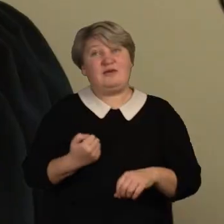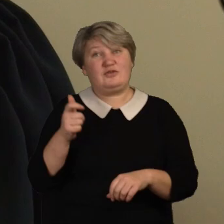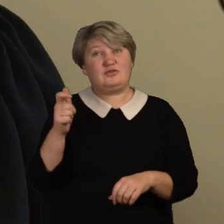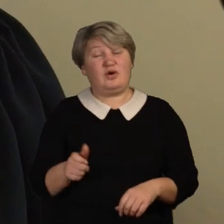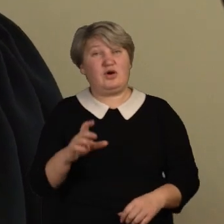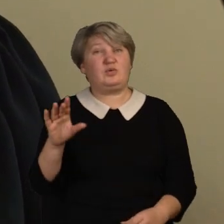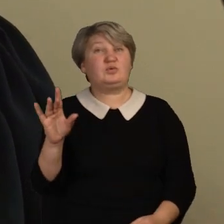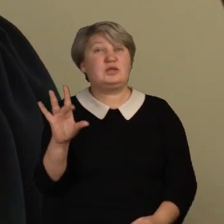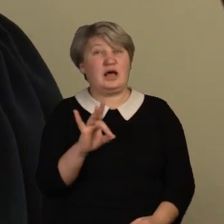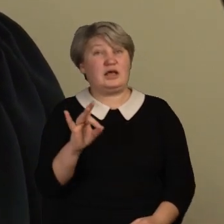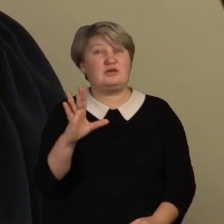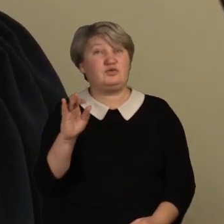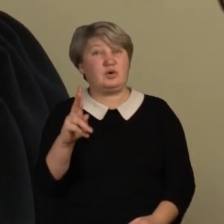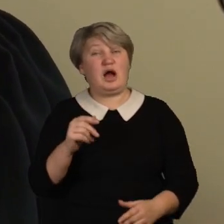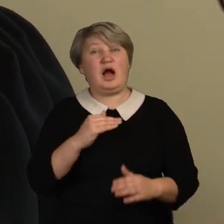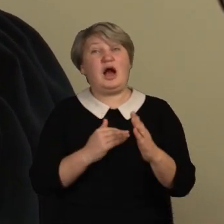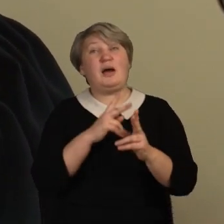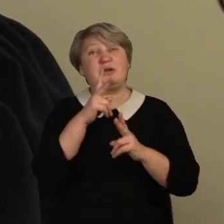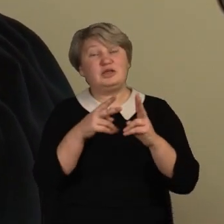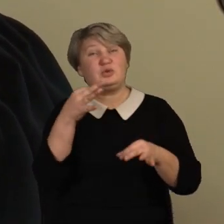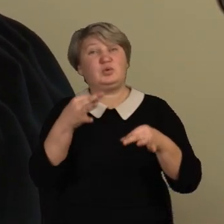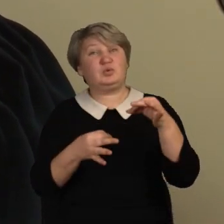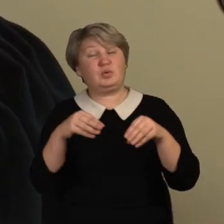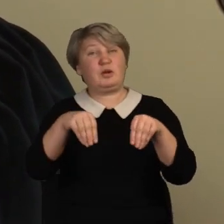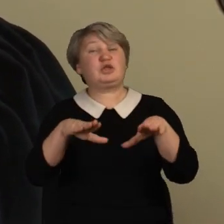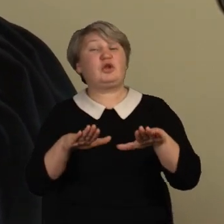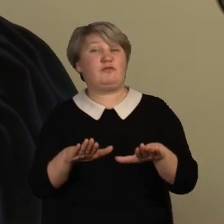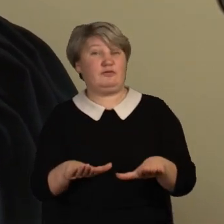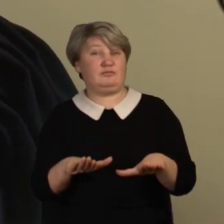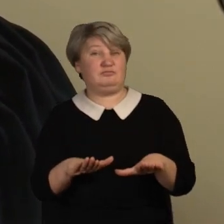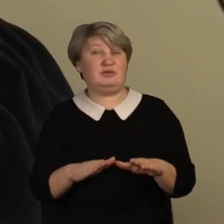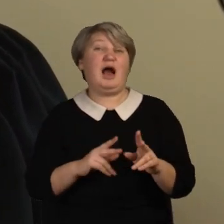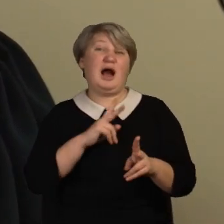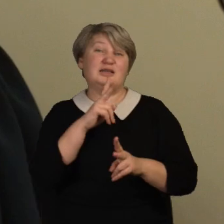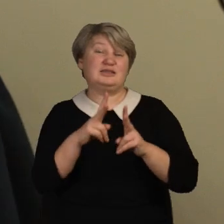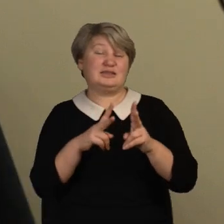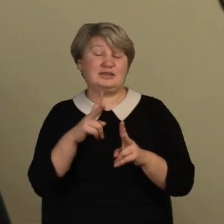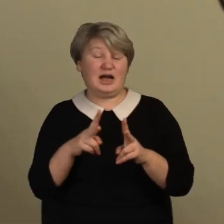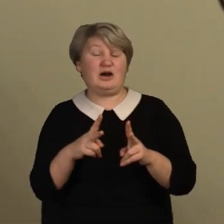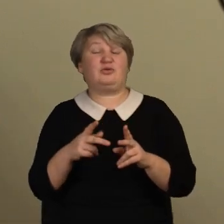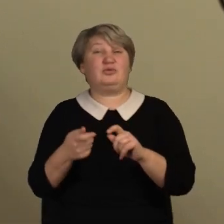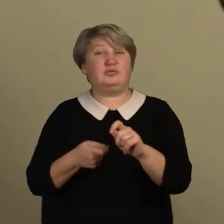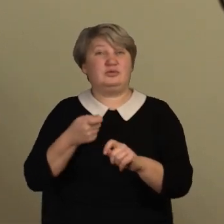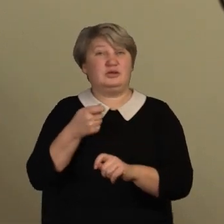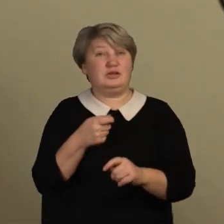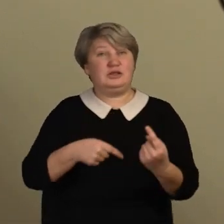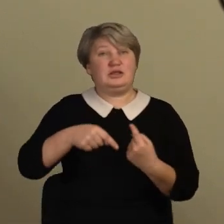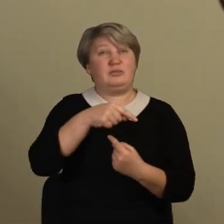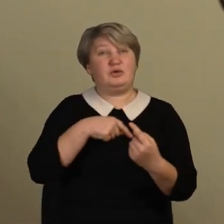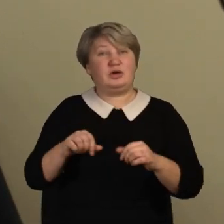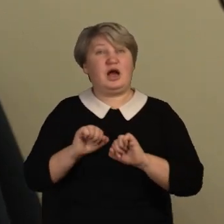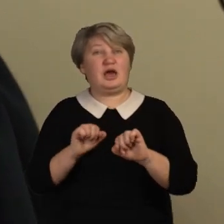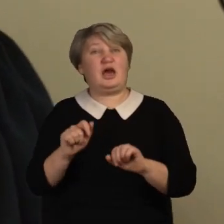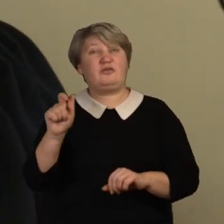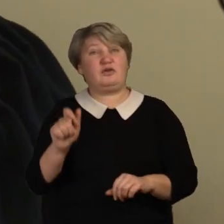Савчука. Апеляційний суд постановив апеляційну скаргу представника Савчука Дениса Руслановича, адвоката Круця